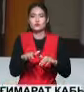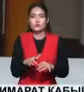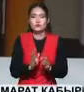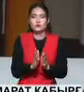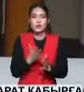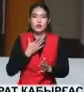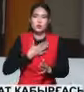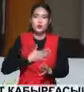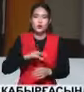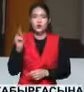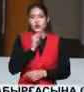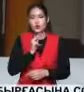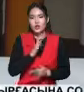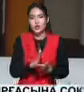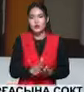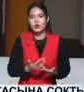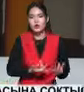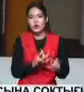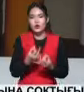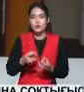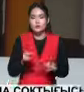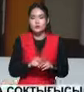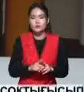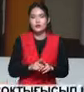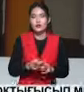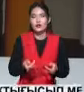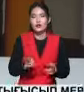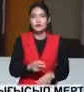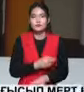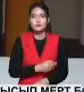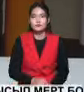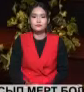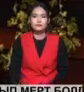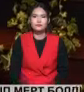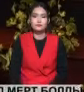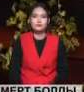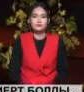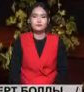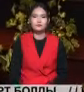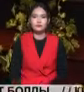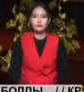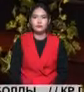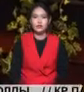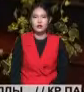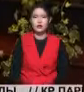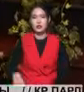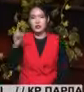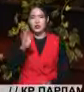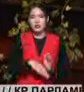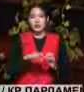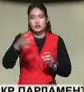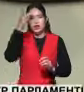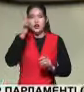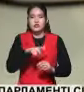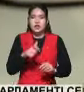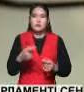ішемін. Әжемнің қызы болғасын ба, құмарлығым қалып қойған. Мен секілді шай ішпесе бас ауыратын адамдар